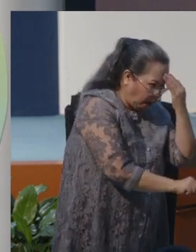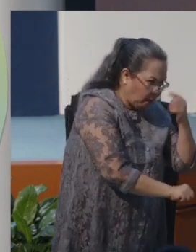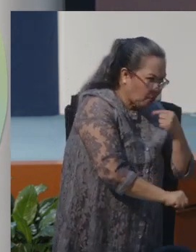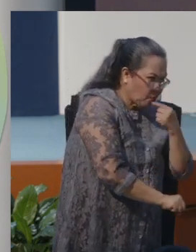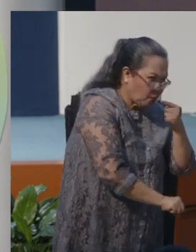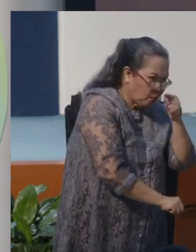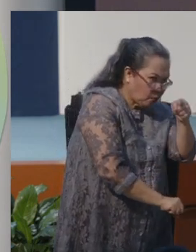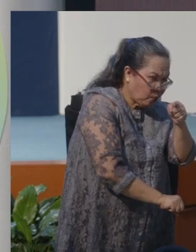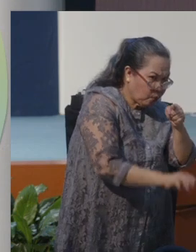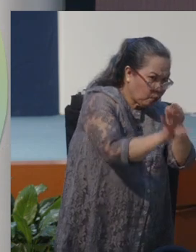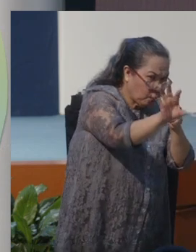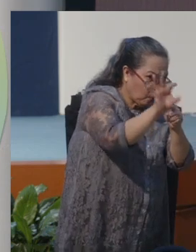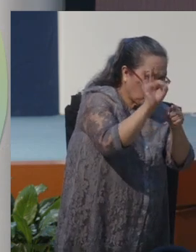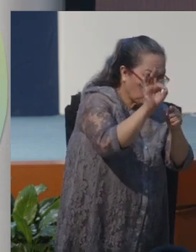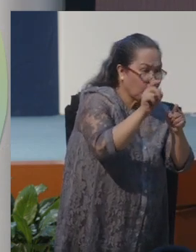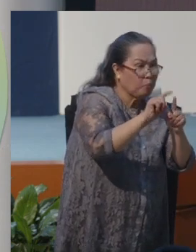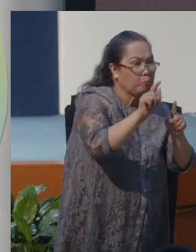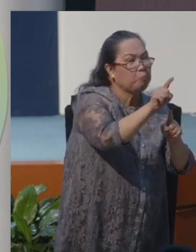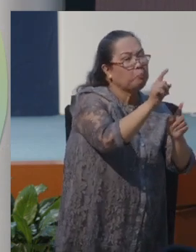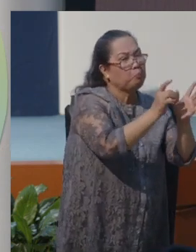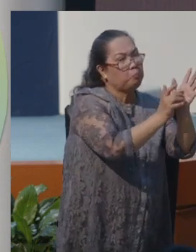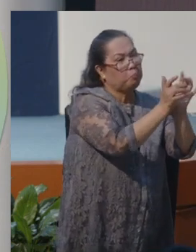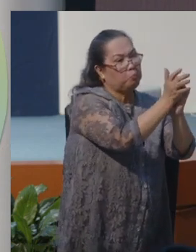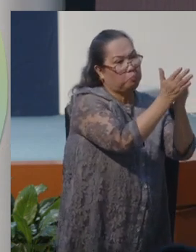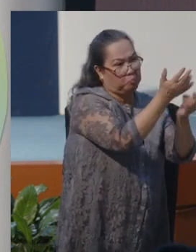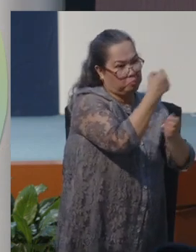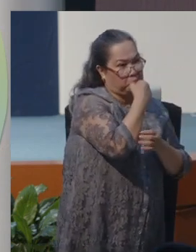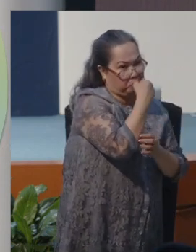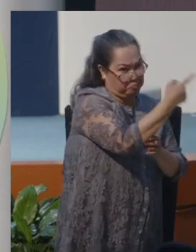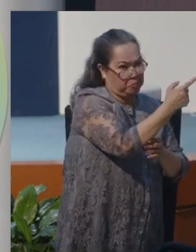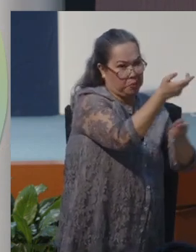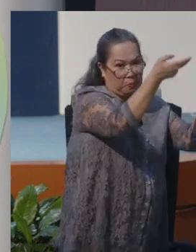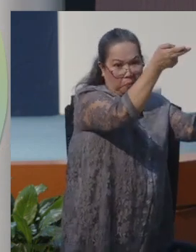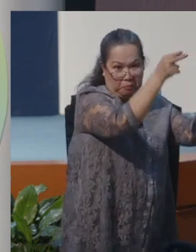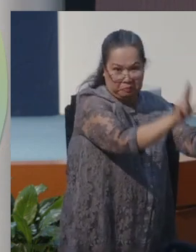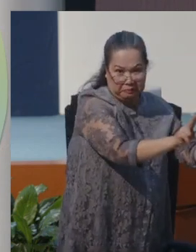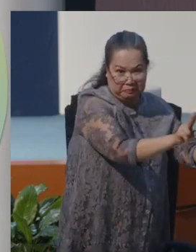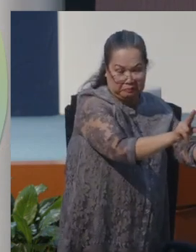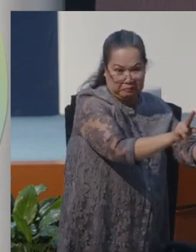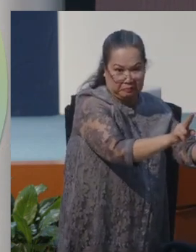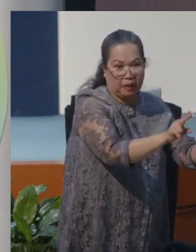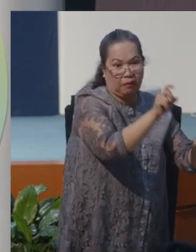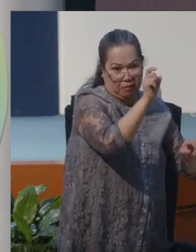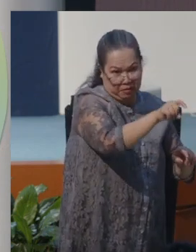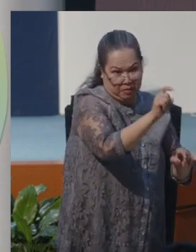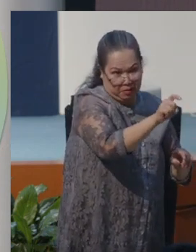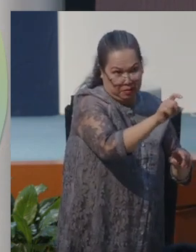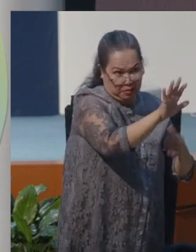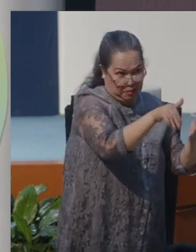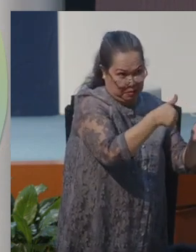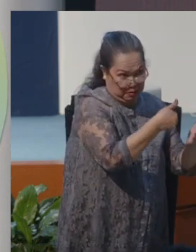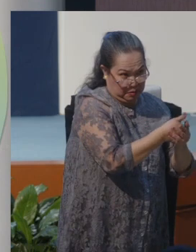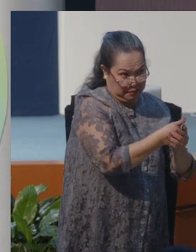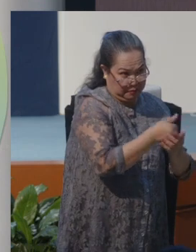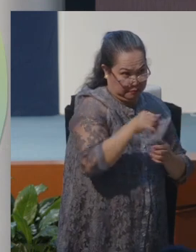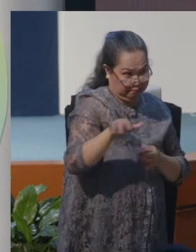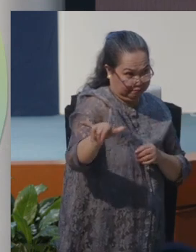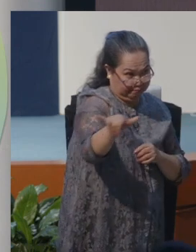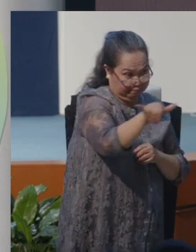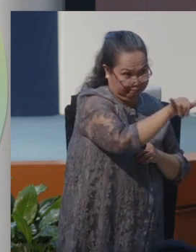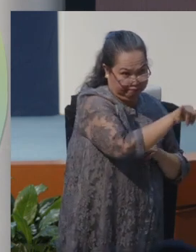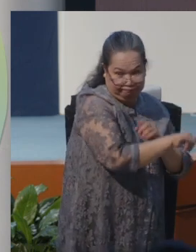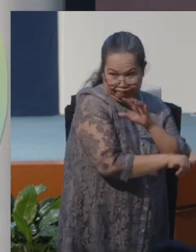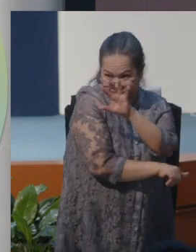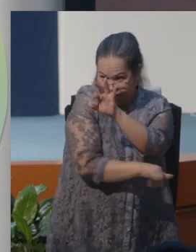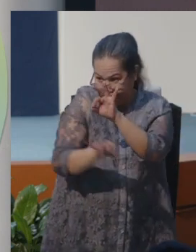I have chosen, but the scripture will be fulfilled. Tinatanong niya kasi, I am not speaking of all of you. Kasi